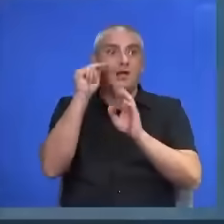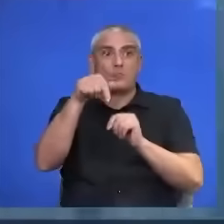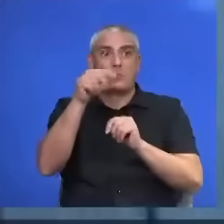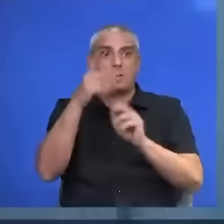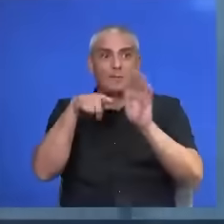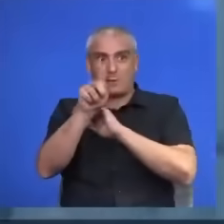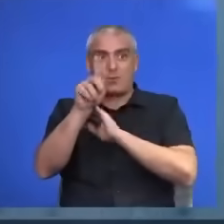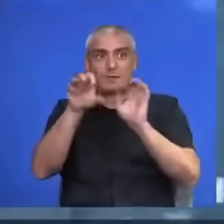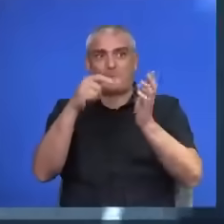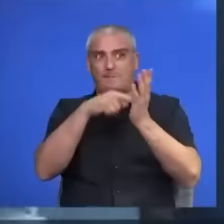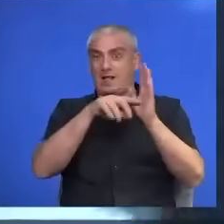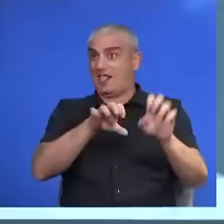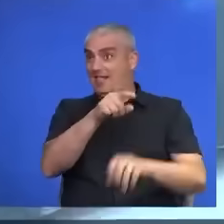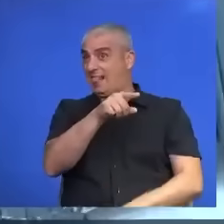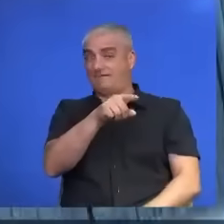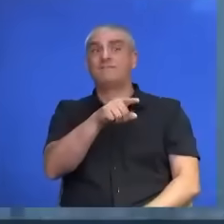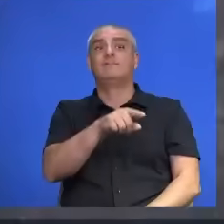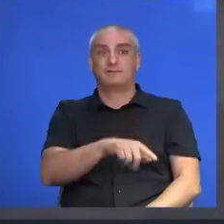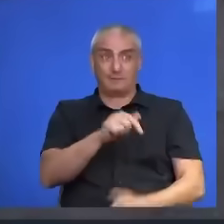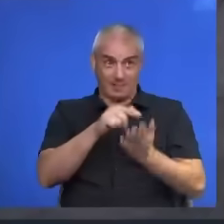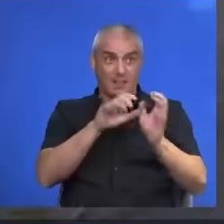מחבלים ברחו מפה בגלל הכלב?